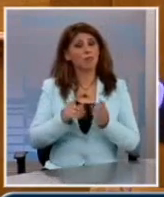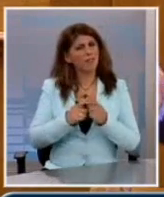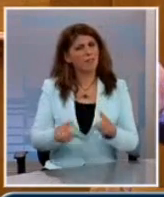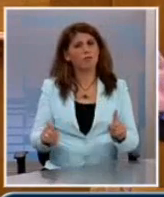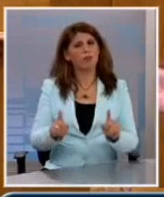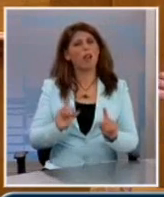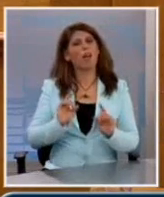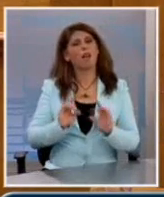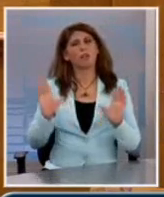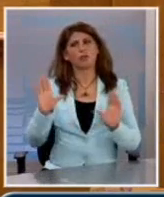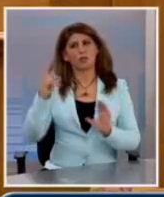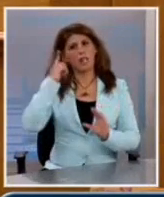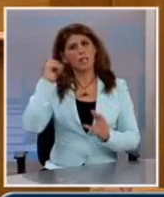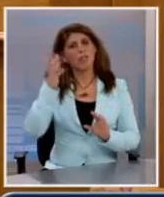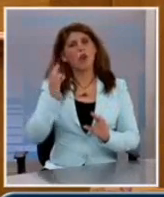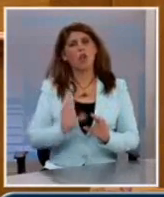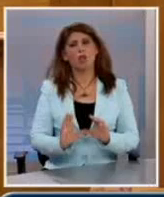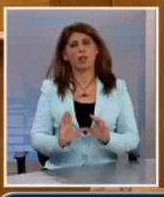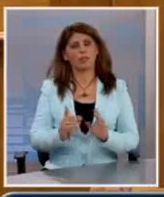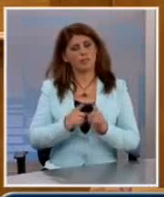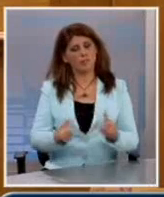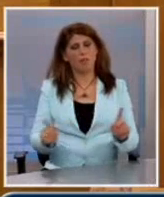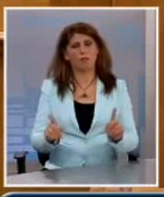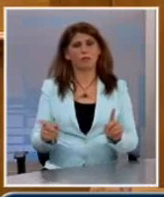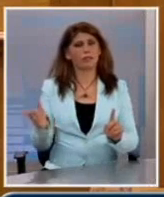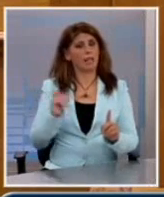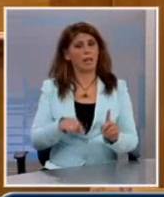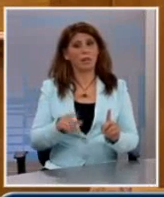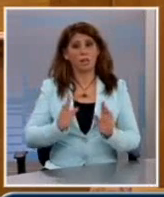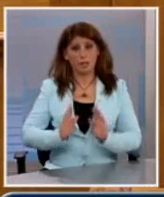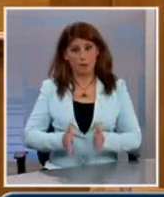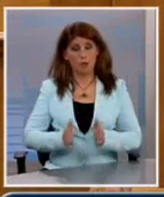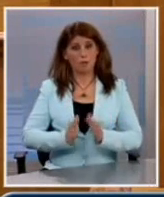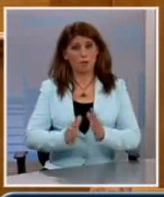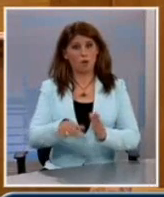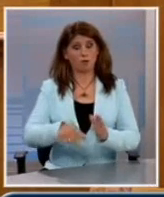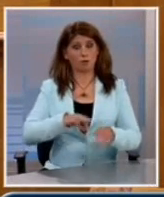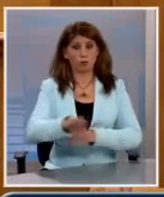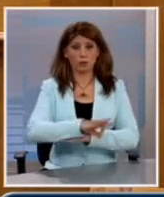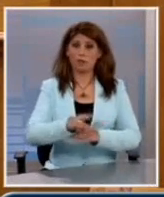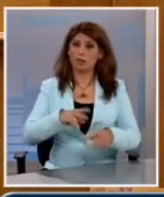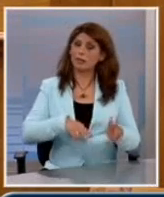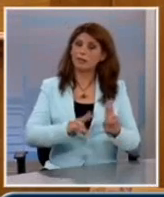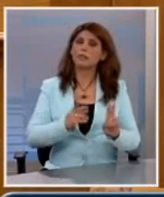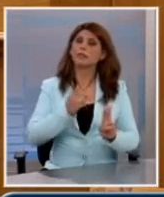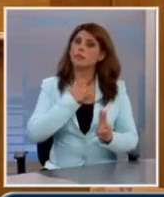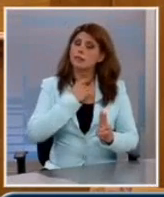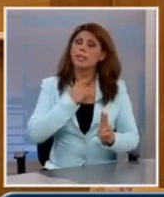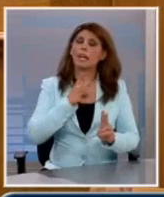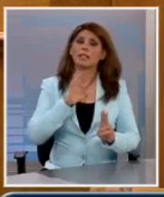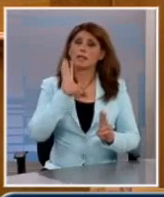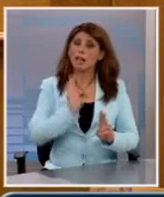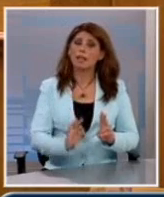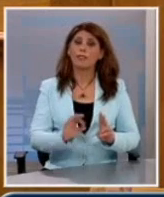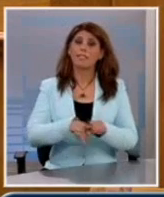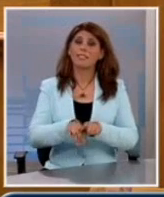από τις ιδεολογικές που έχουμε. Για να μπορέσει να προχωρήσει ένα τέτοιο σχέδιο και να υλοποιηθεί, χρειάζεται μια ειλικρινή σχέση με